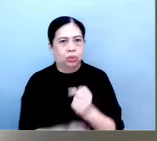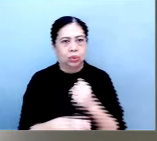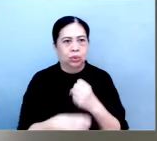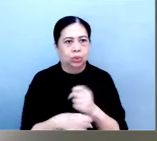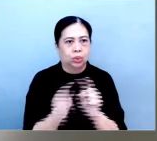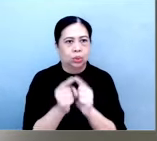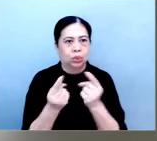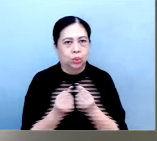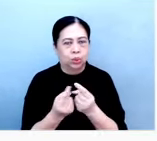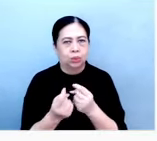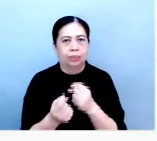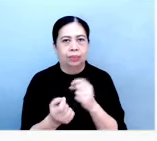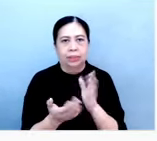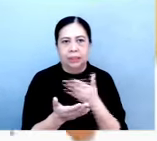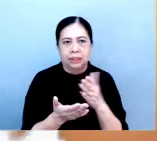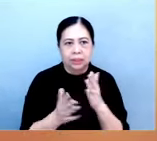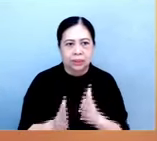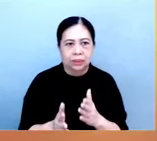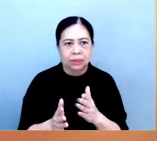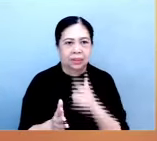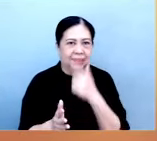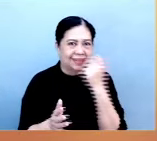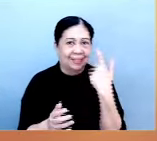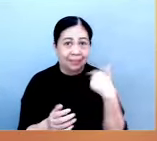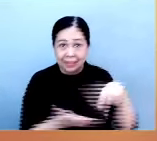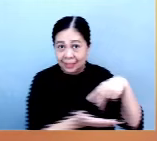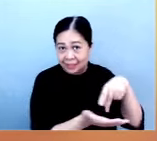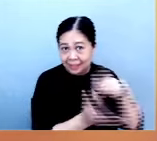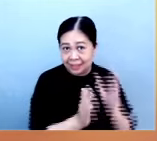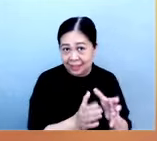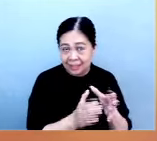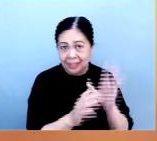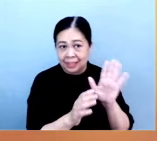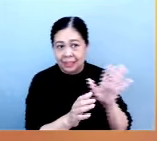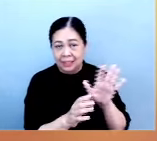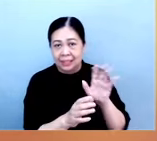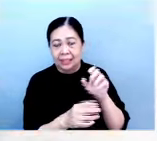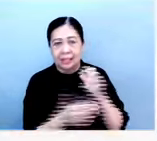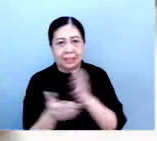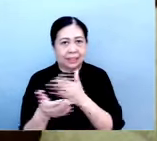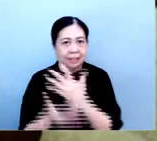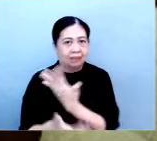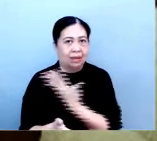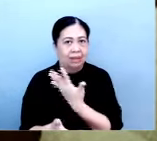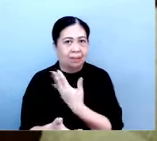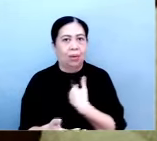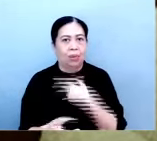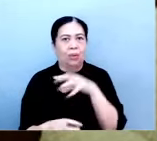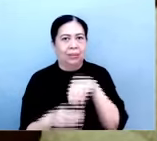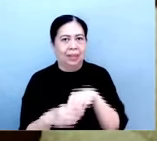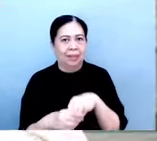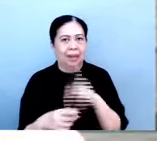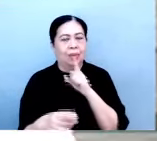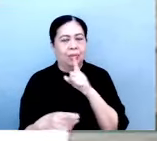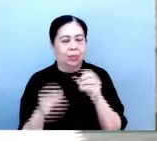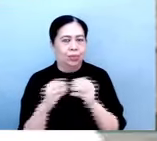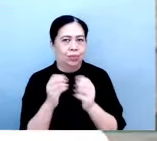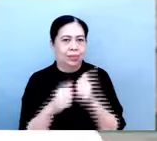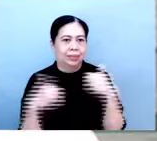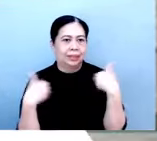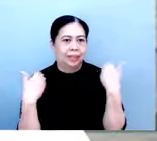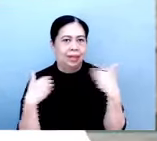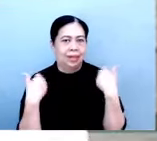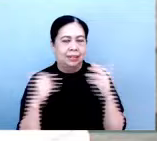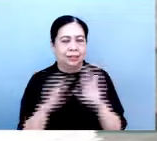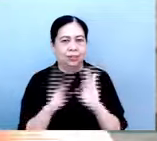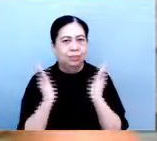ng singer, kasi di ba may dancer, yung singer na lima, ako yung isa doon, ako yung pinakabada doon. Sa batch ninyo,